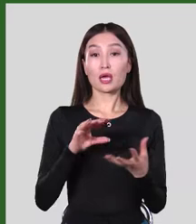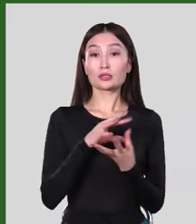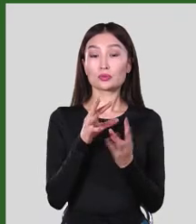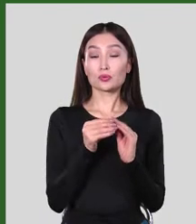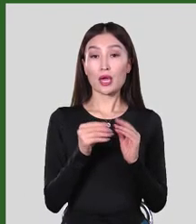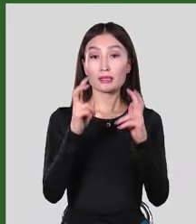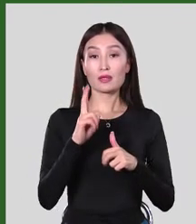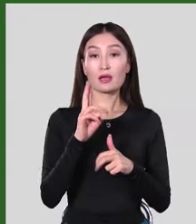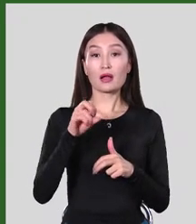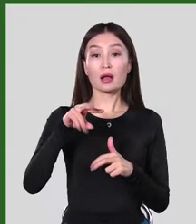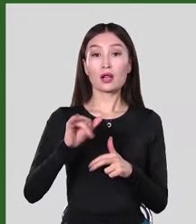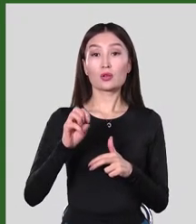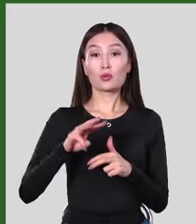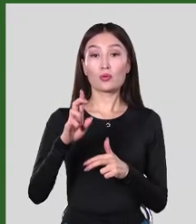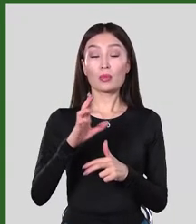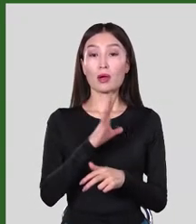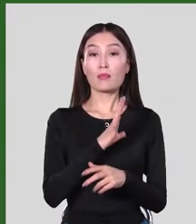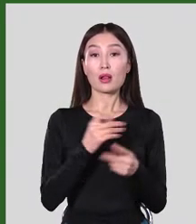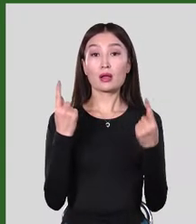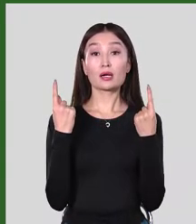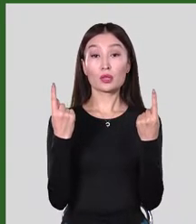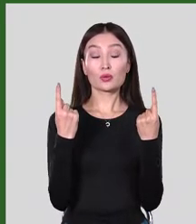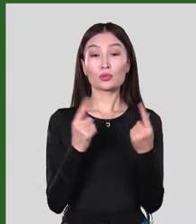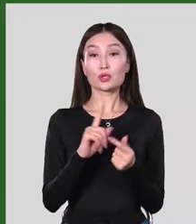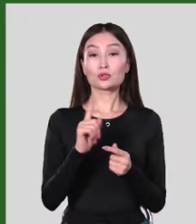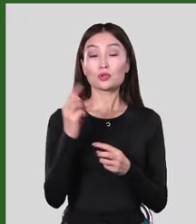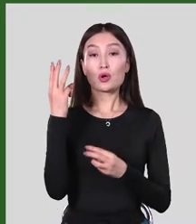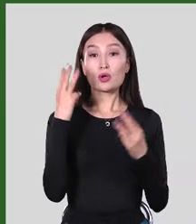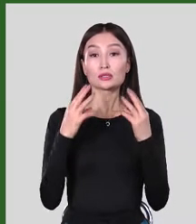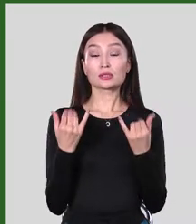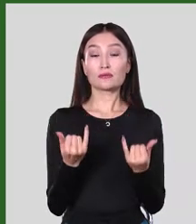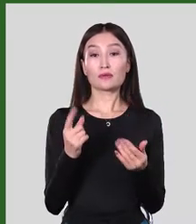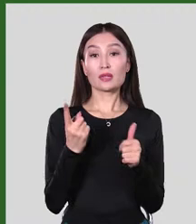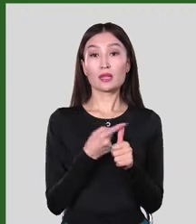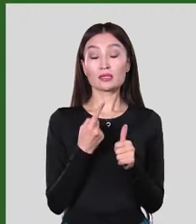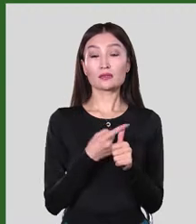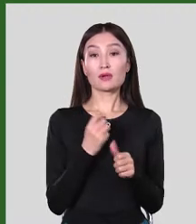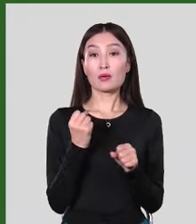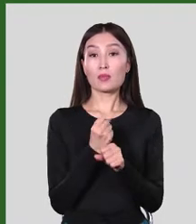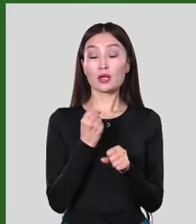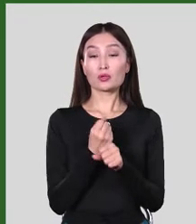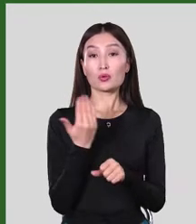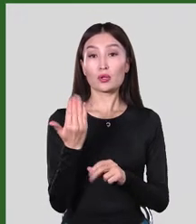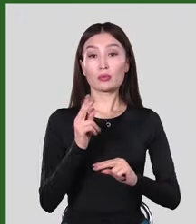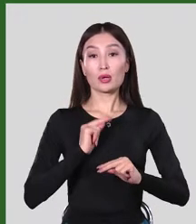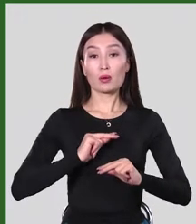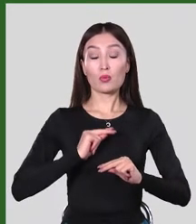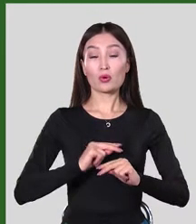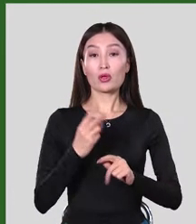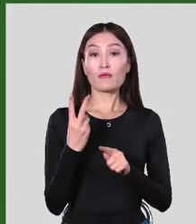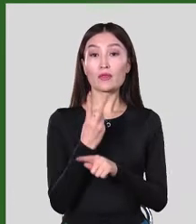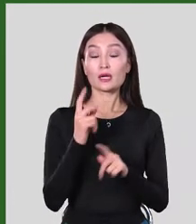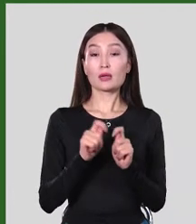Результаты исследований были настолько грандиозны, что современник назвали проделанную им работу